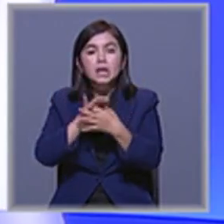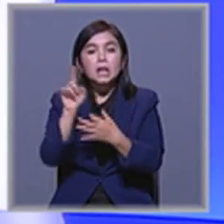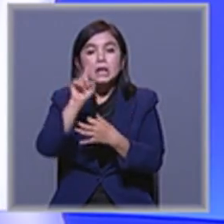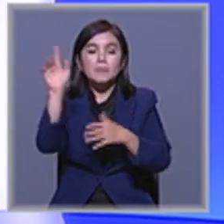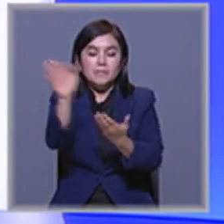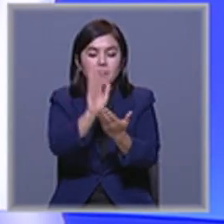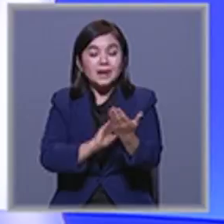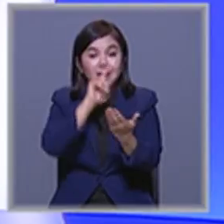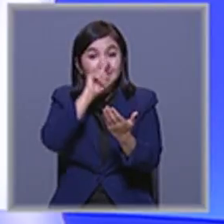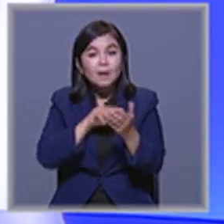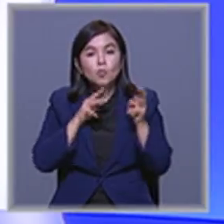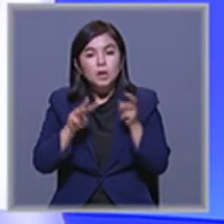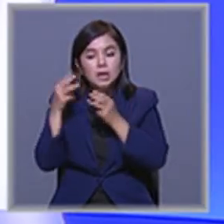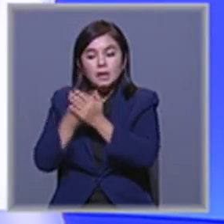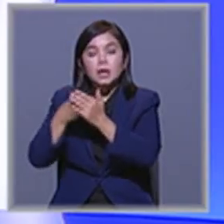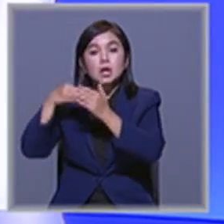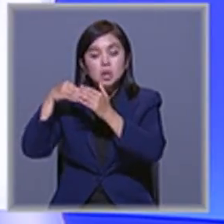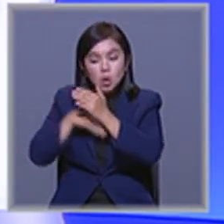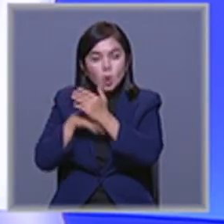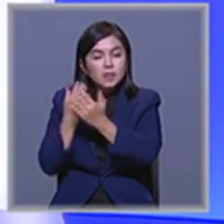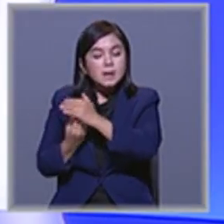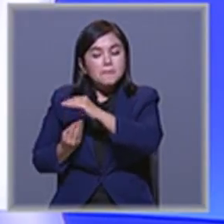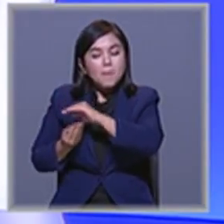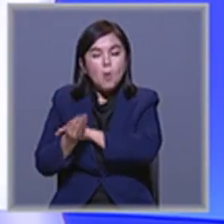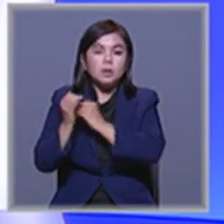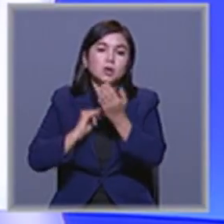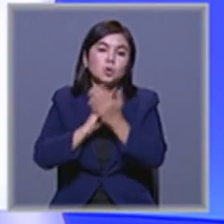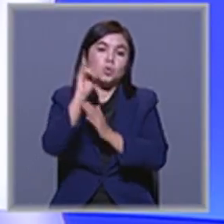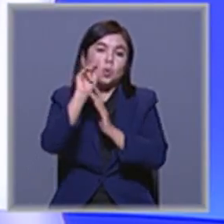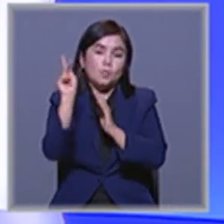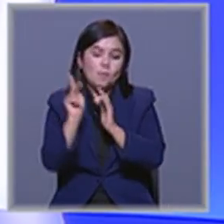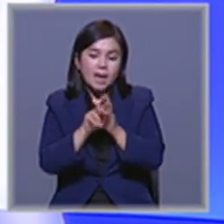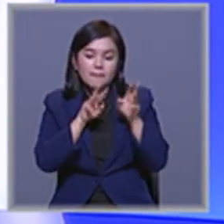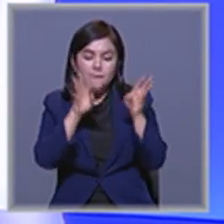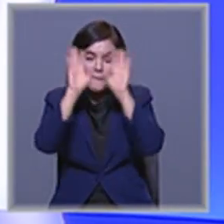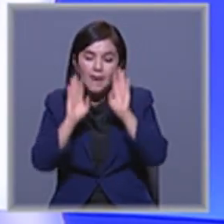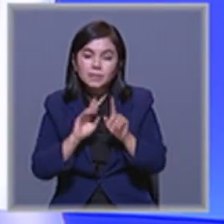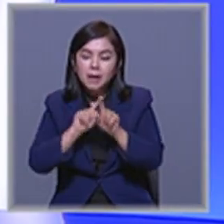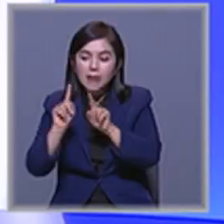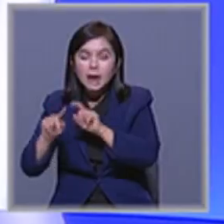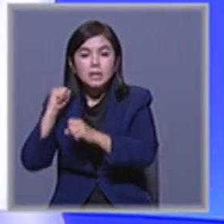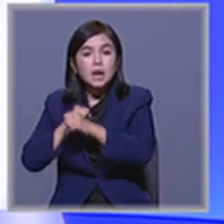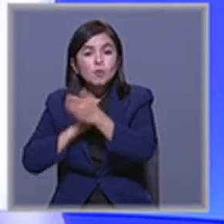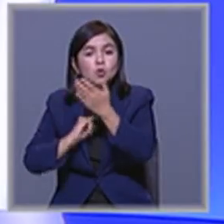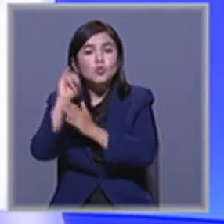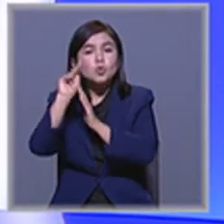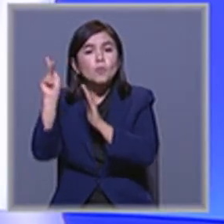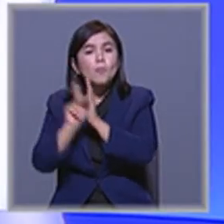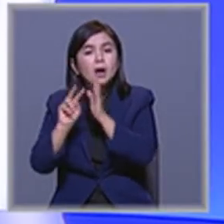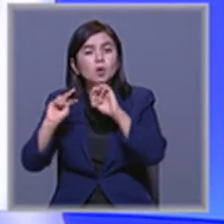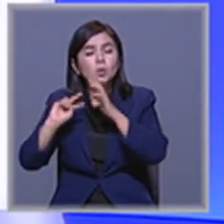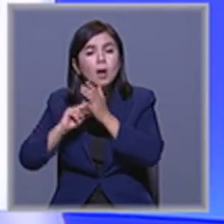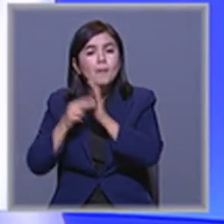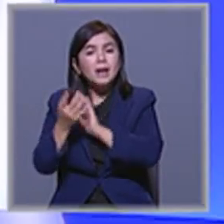านการณ์ในประเทศไทยเนี่ยเรื่องของการโกงการแตะสินบนเจ้าหน้าที่รัฐมีการติดสินบนถูกกฎหมายเกิดขึ้นมันคืออะไรครับการติดสินบน